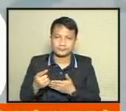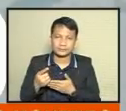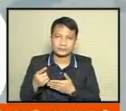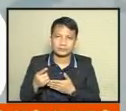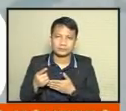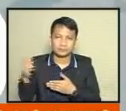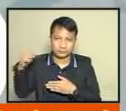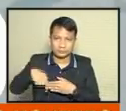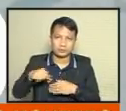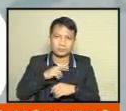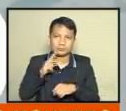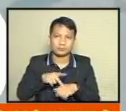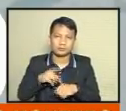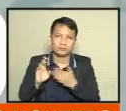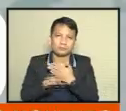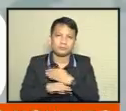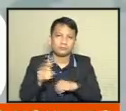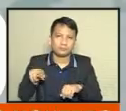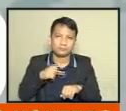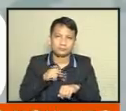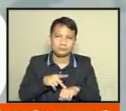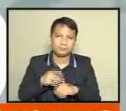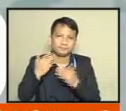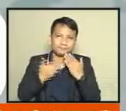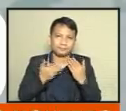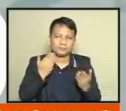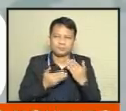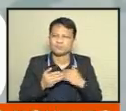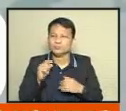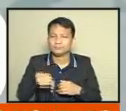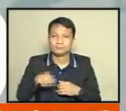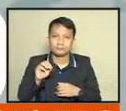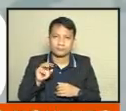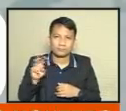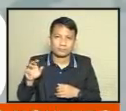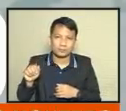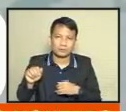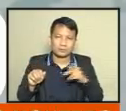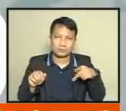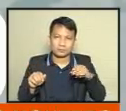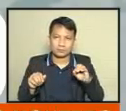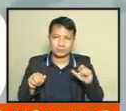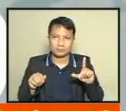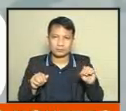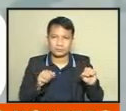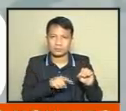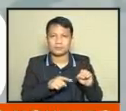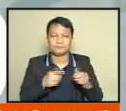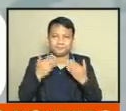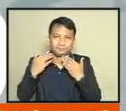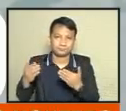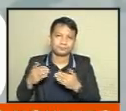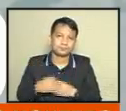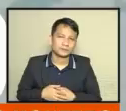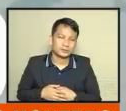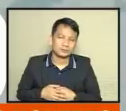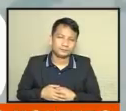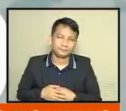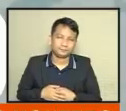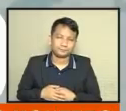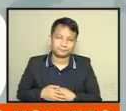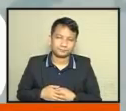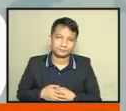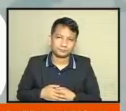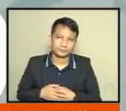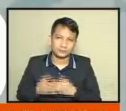most, nandito na po kayo sa Pilipinas. Tatawag din po kami sa OWA at saka sa Polo, ma'am. Kailangan ko po, sir. At saka